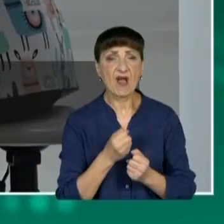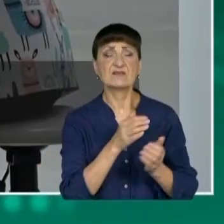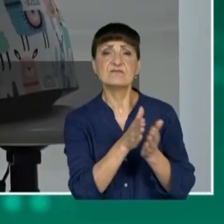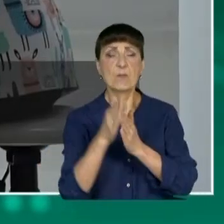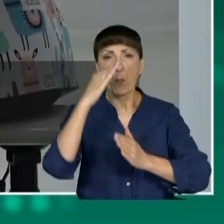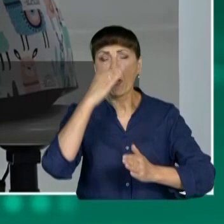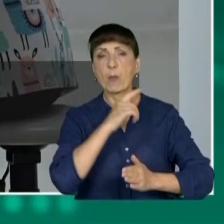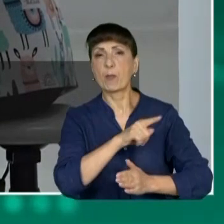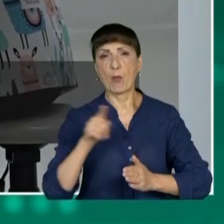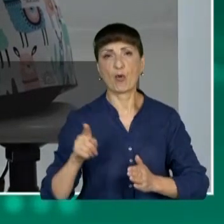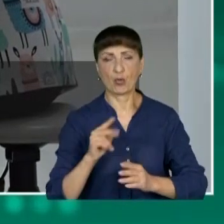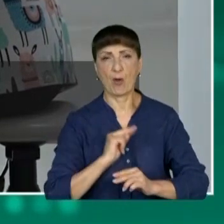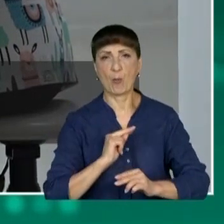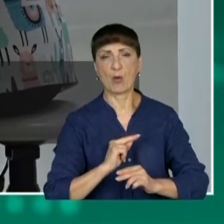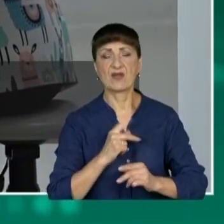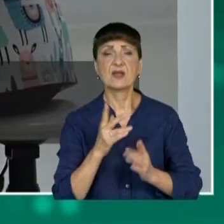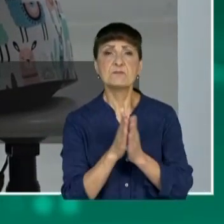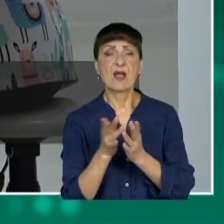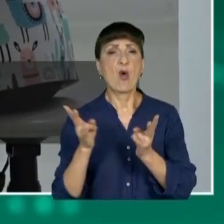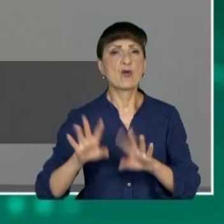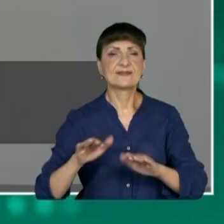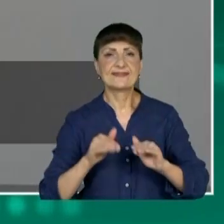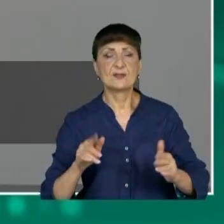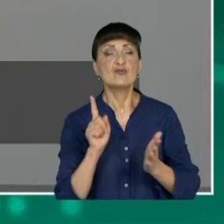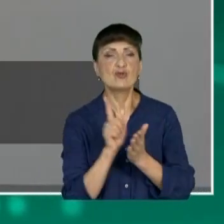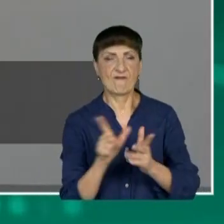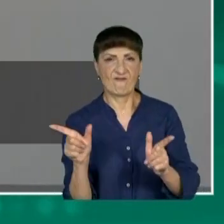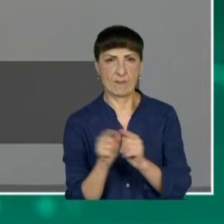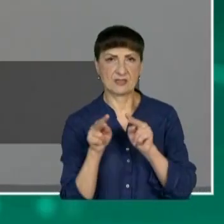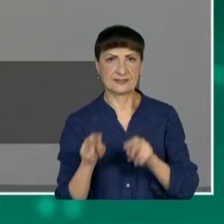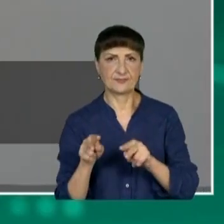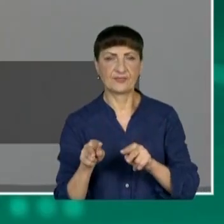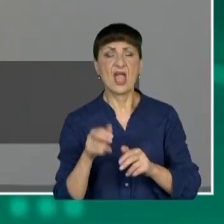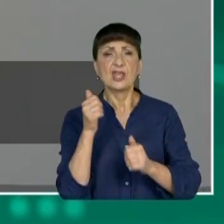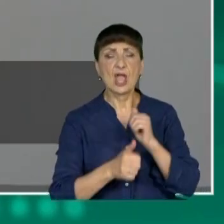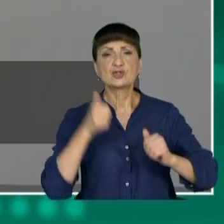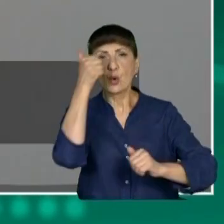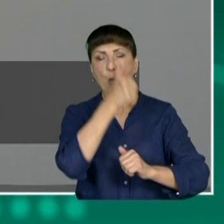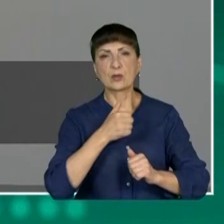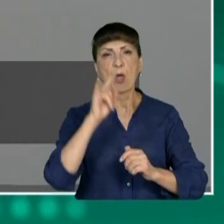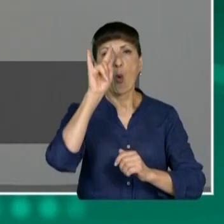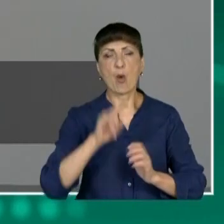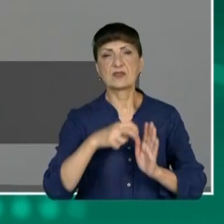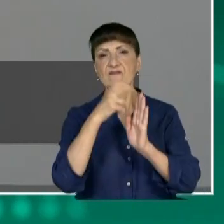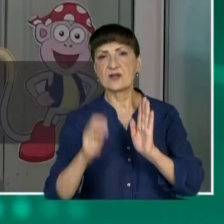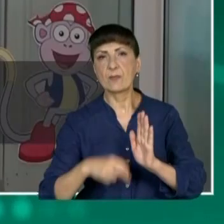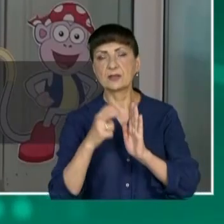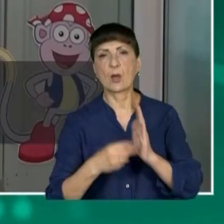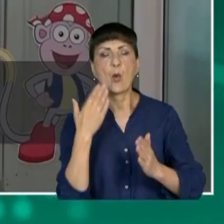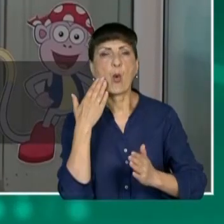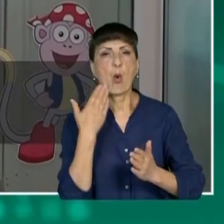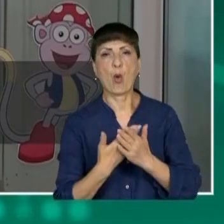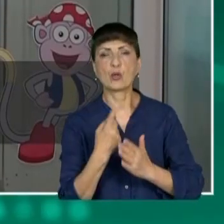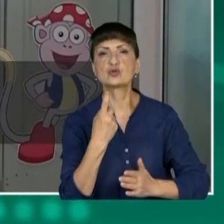к родителям с просьбой не оставлять детей без присмотра. По их данным, ежегодно в стране из окон выпадают около 100 несовершеннолетних,